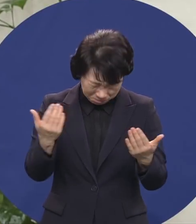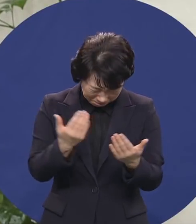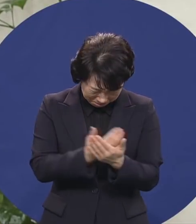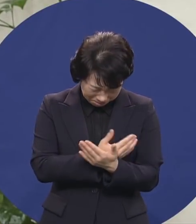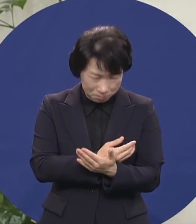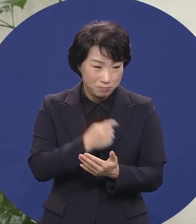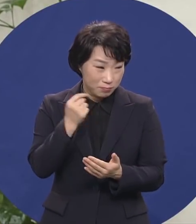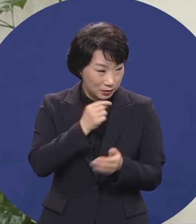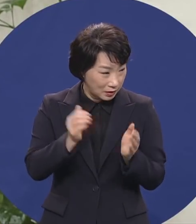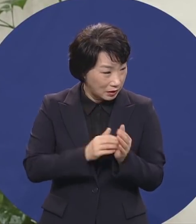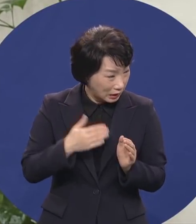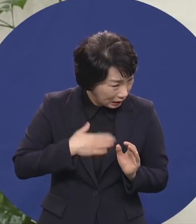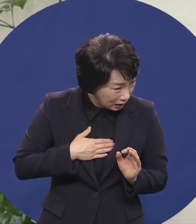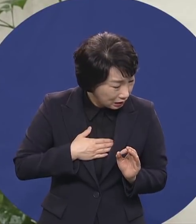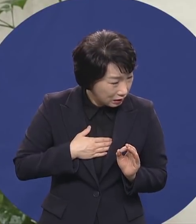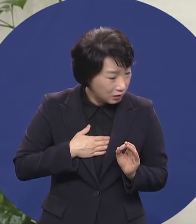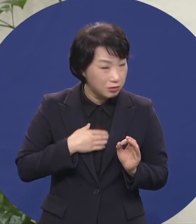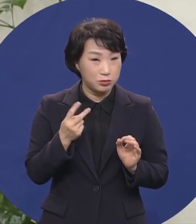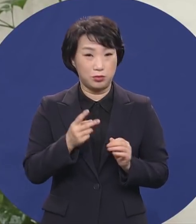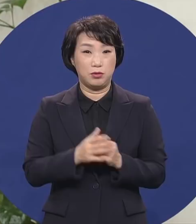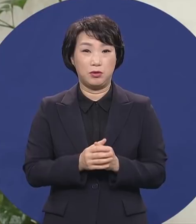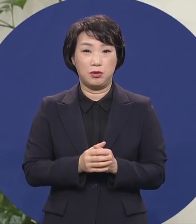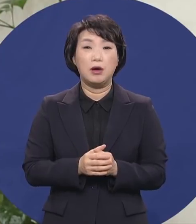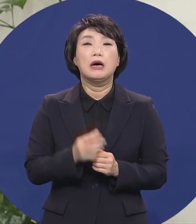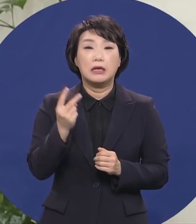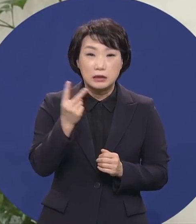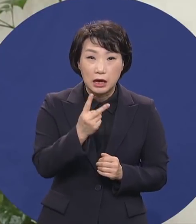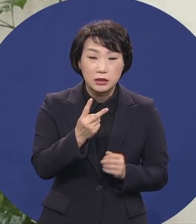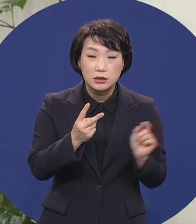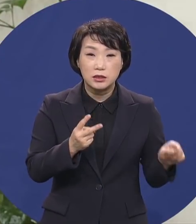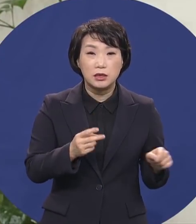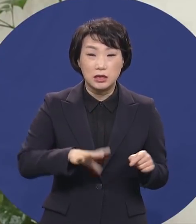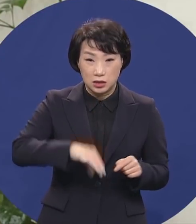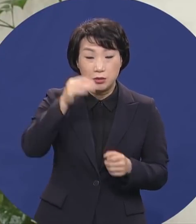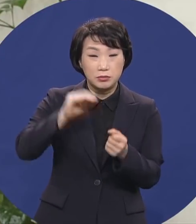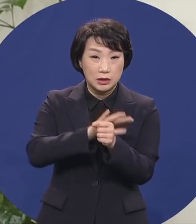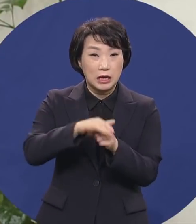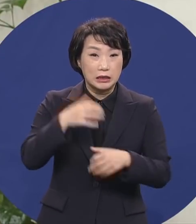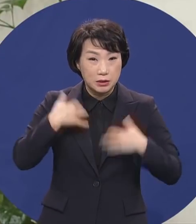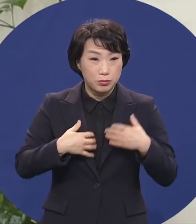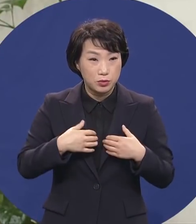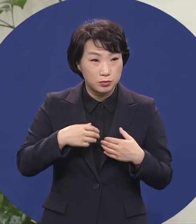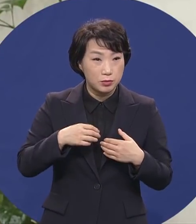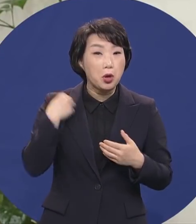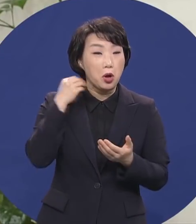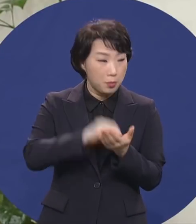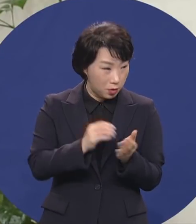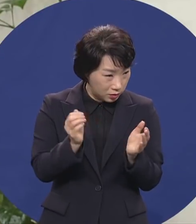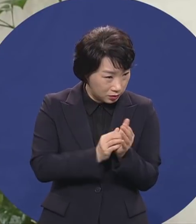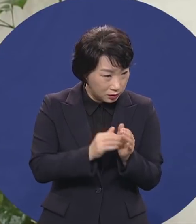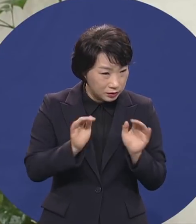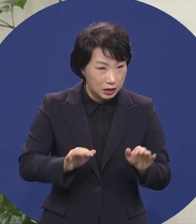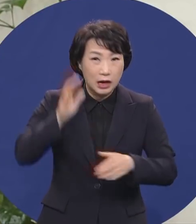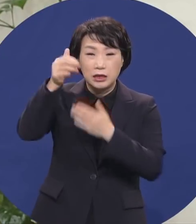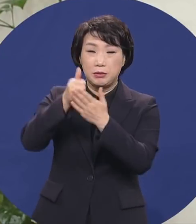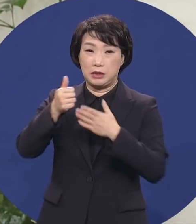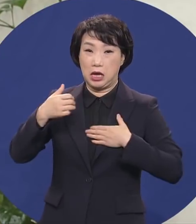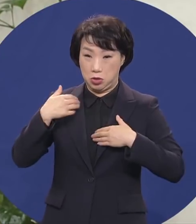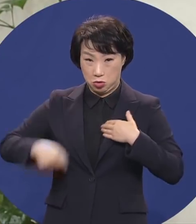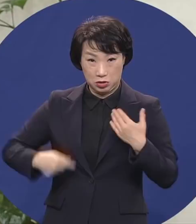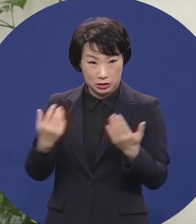철저하게 회개하고 그리고 다시 첫사랑의 기쁨이 오거든 하나님이 내